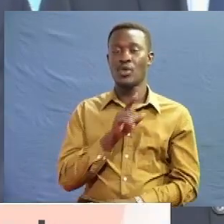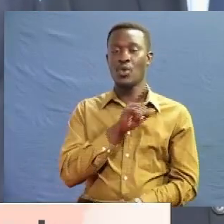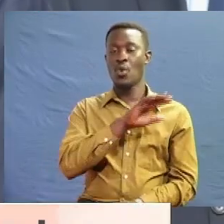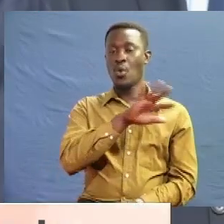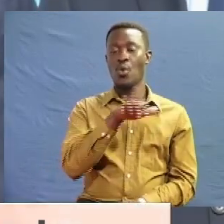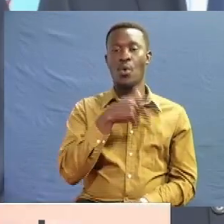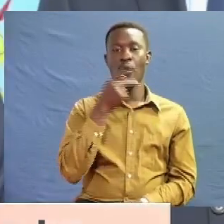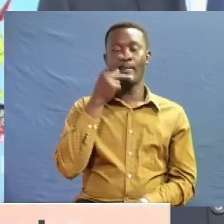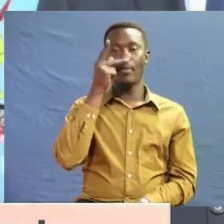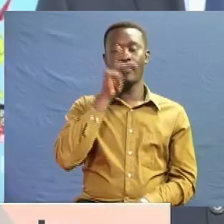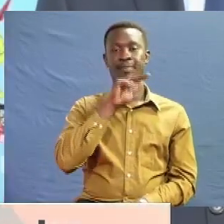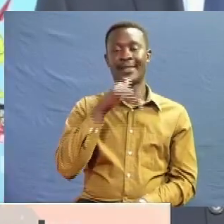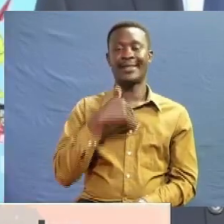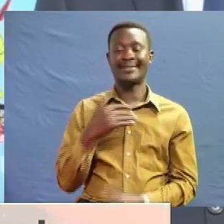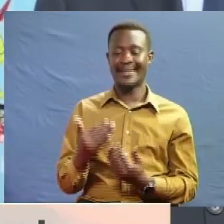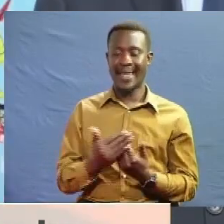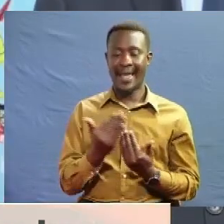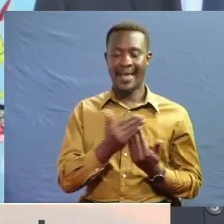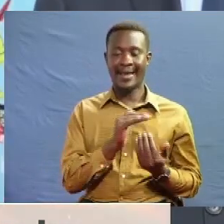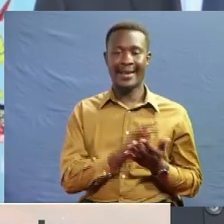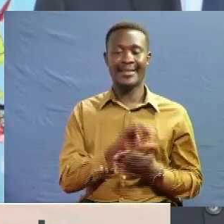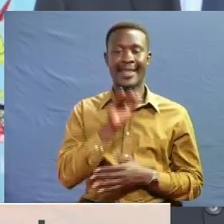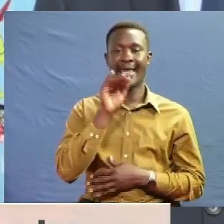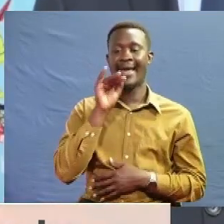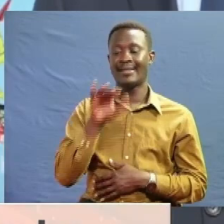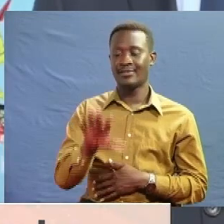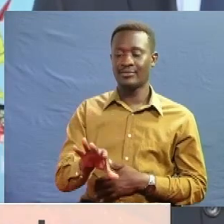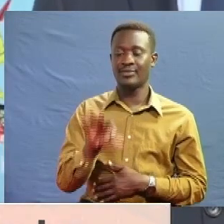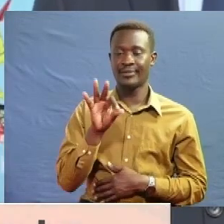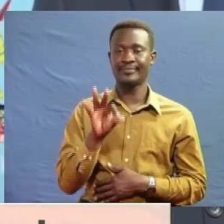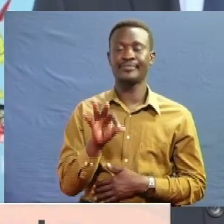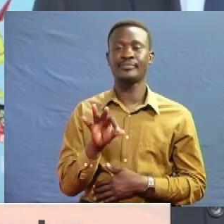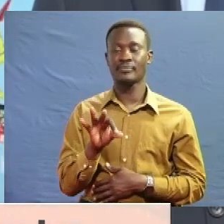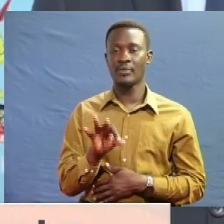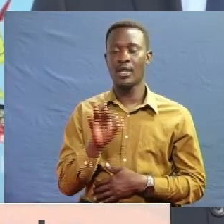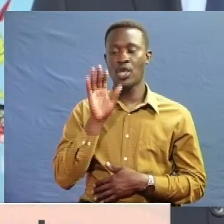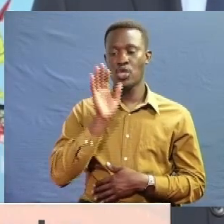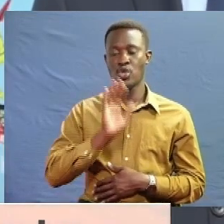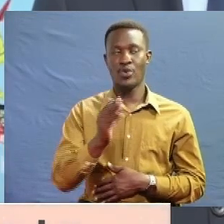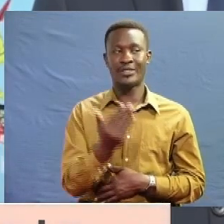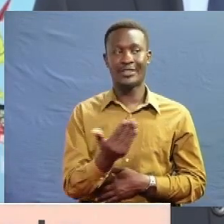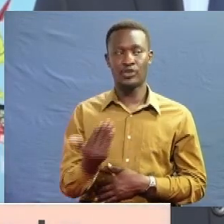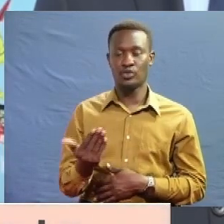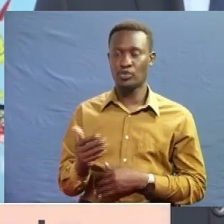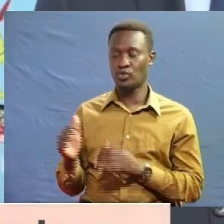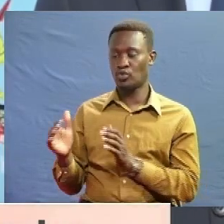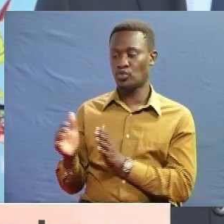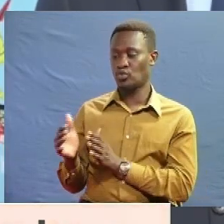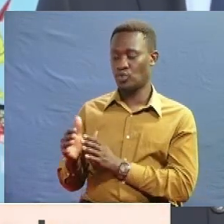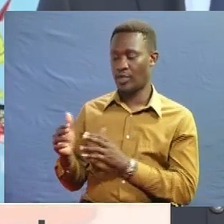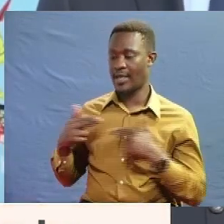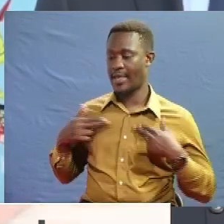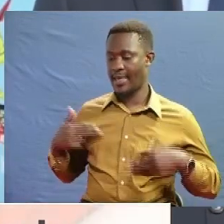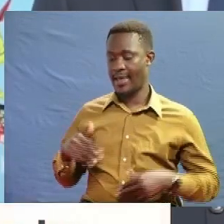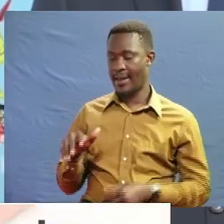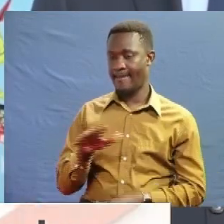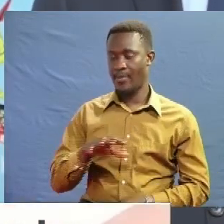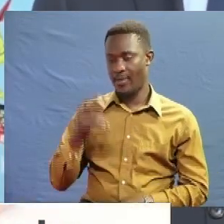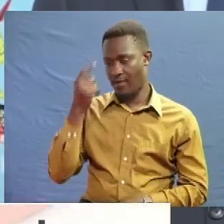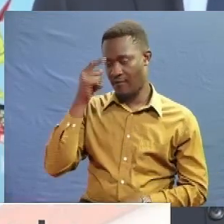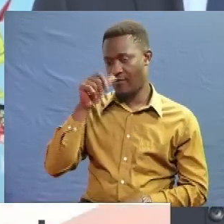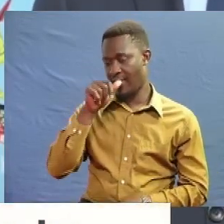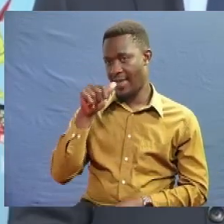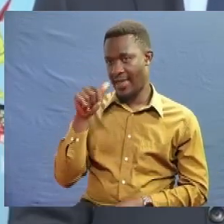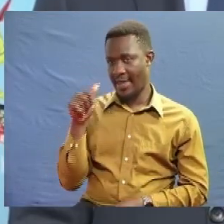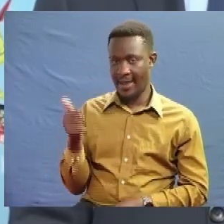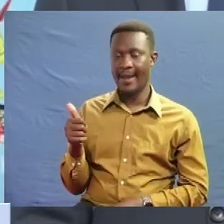and guardians, I strongly urge you to take your children to the nearest health facility for any